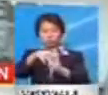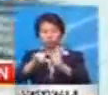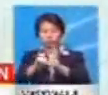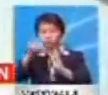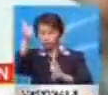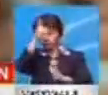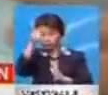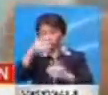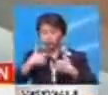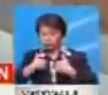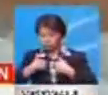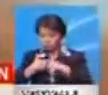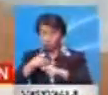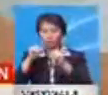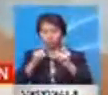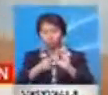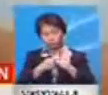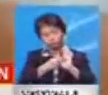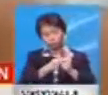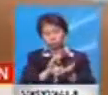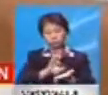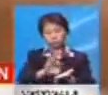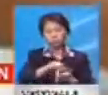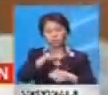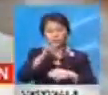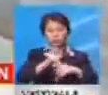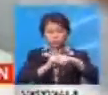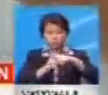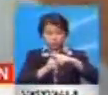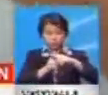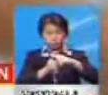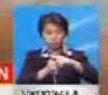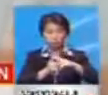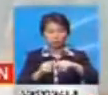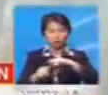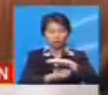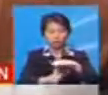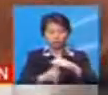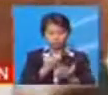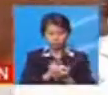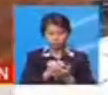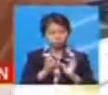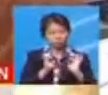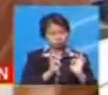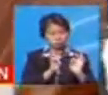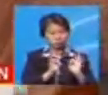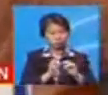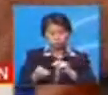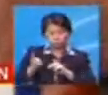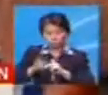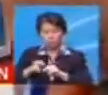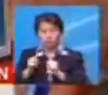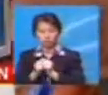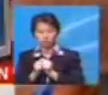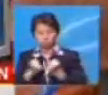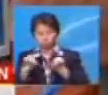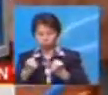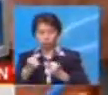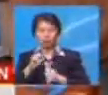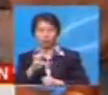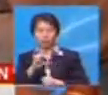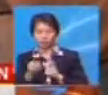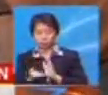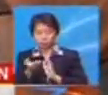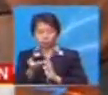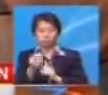sedia ada dan mampu mencatat nilai pelaburan lebih positif. Asas ekonomi yang stabil ditambah dengan trend pengukuhan mata wang